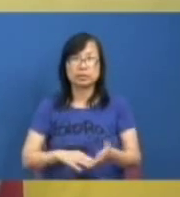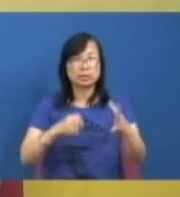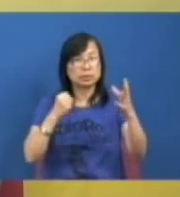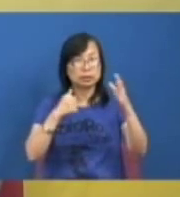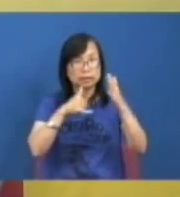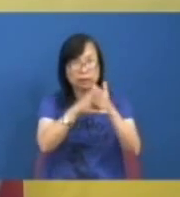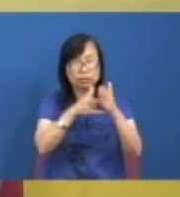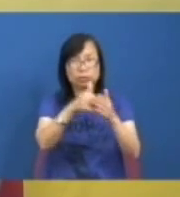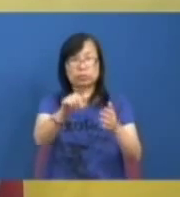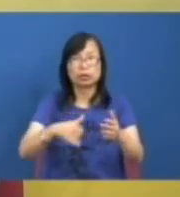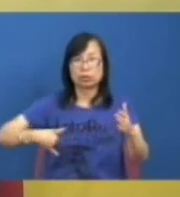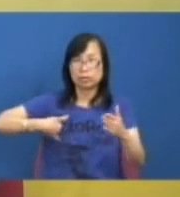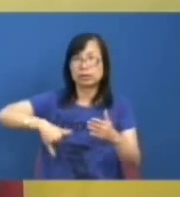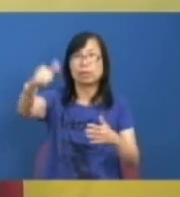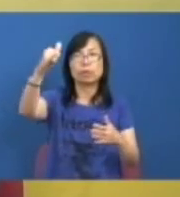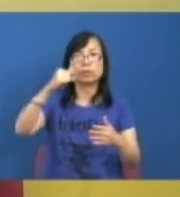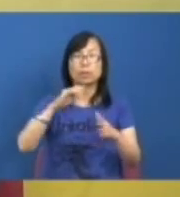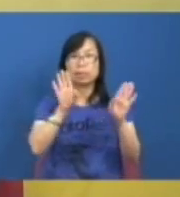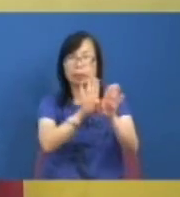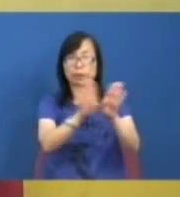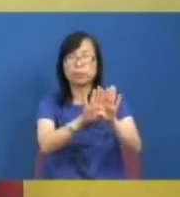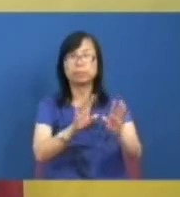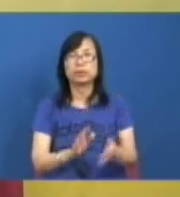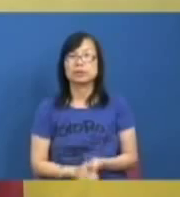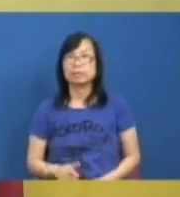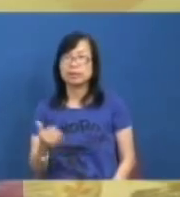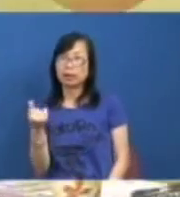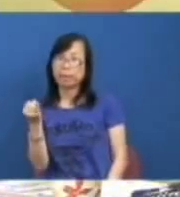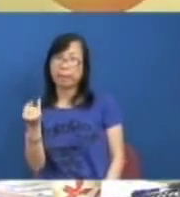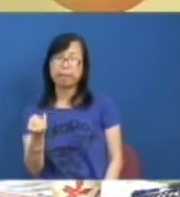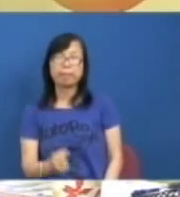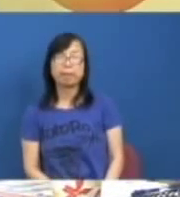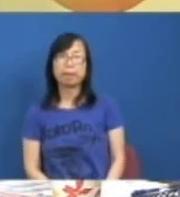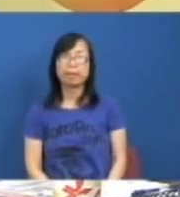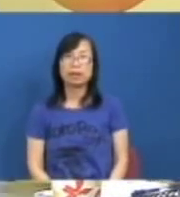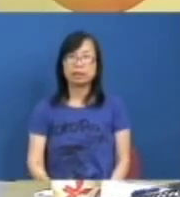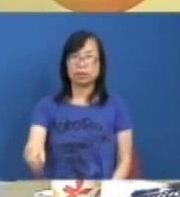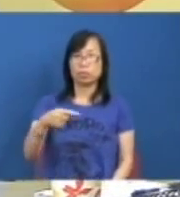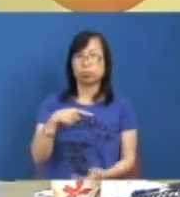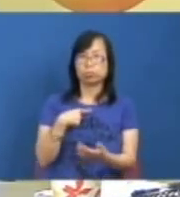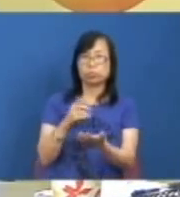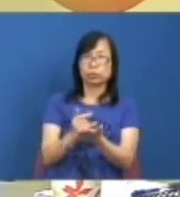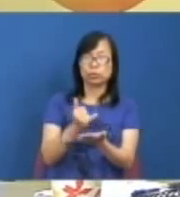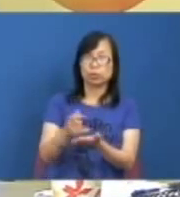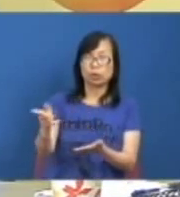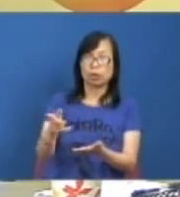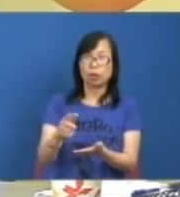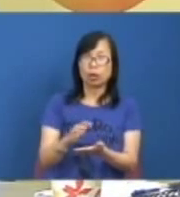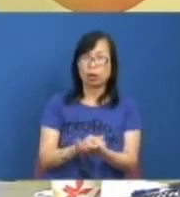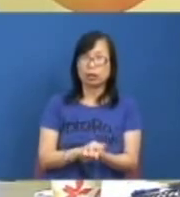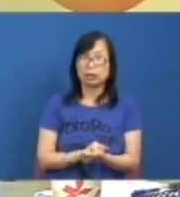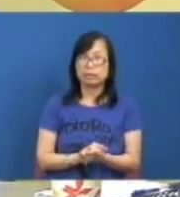咗嗰度逃生嘅天台門，啱唔啱啊？阿陶陶職 係啊，因為其實主要嚟講咧，如果對嗰